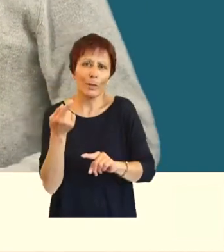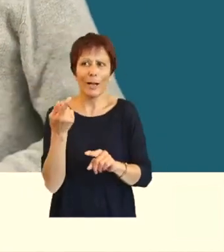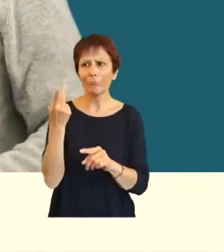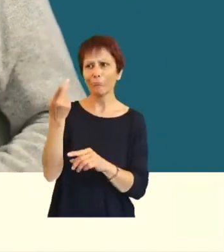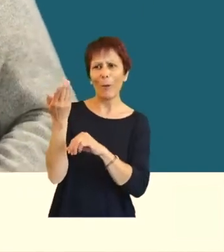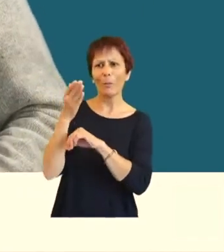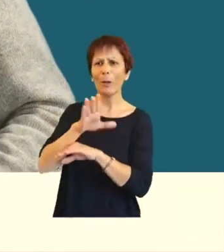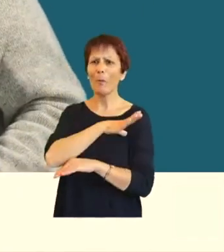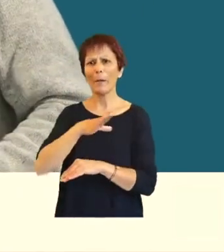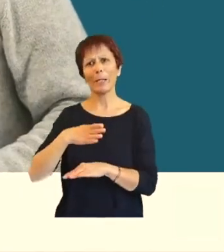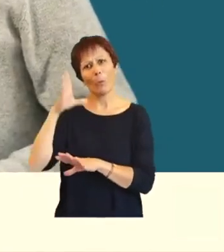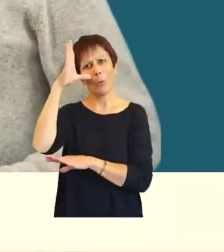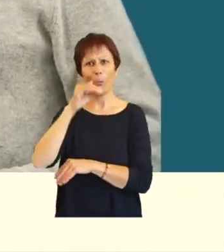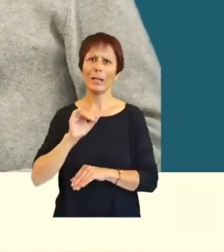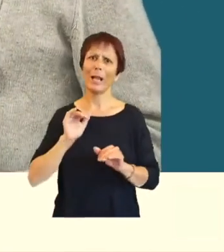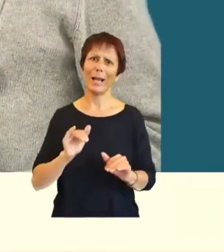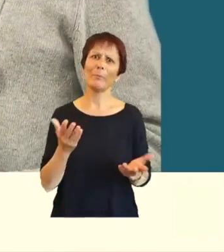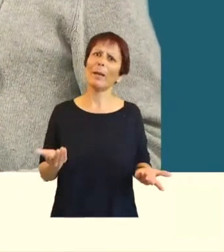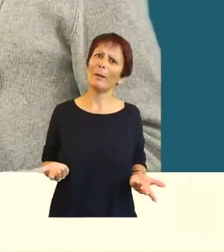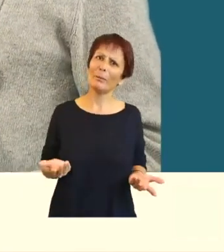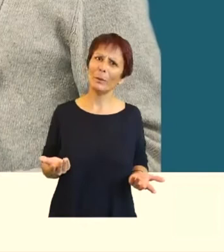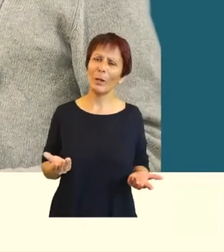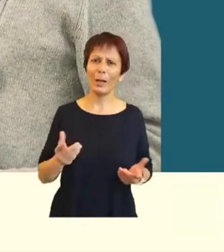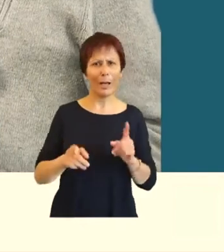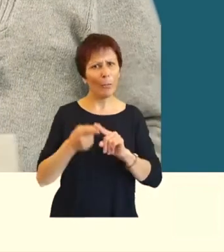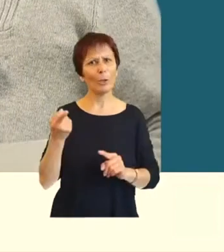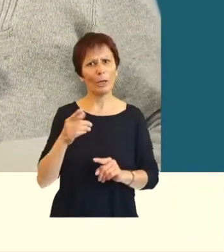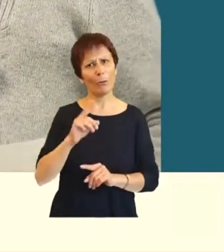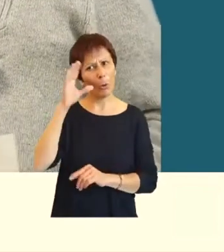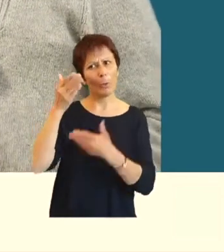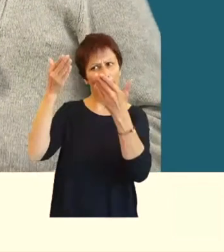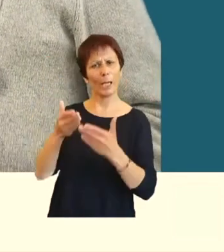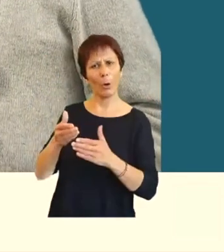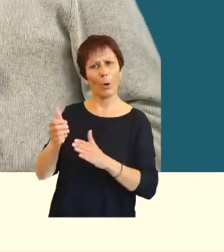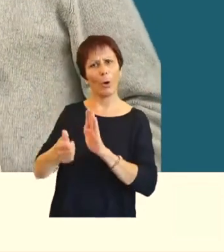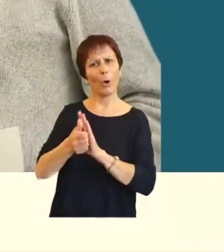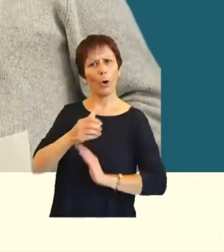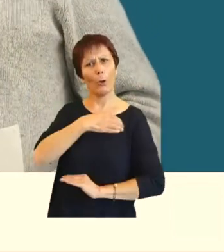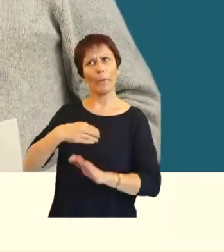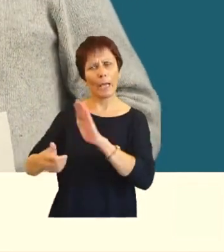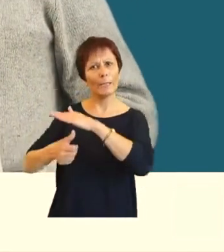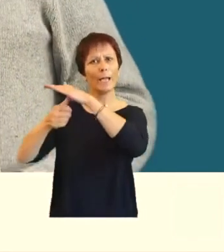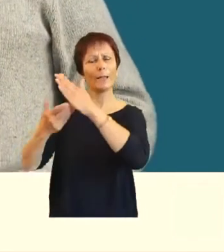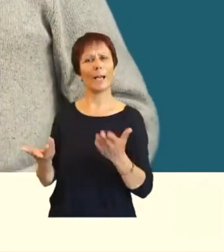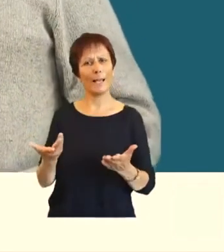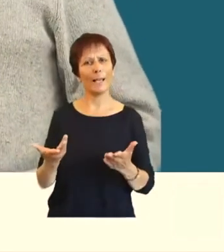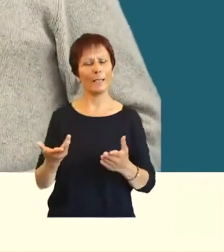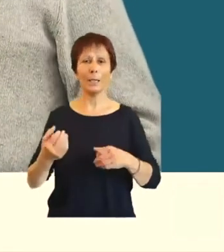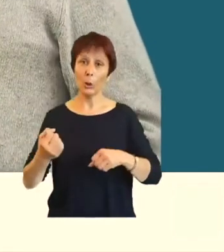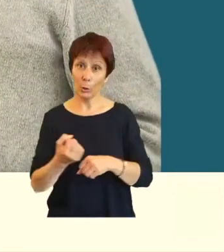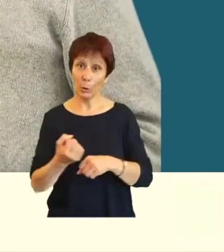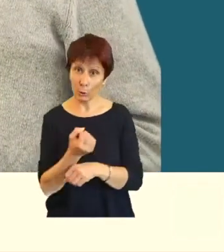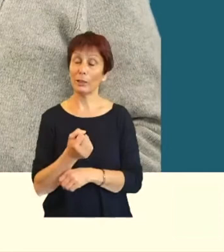présentation, Madame Essendorf, un grand oubli. Et j'ajoute à ça, et c'est vraiment regrettable, l'invitation